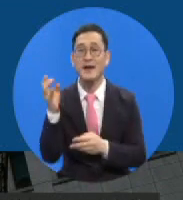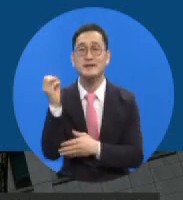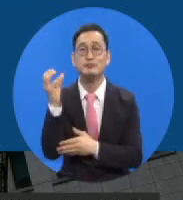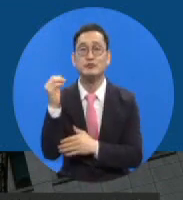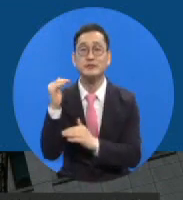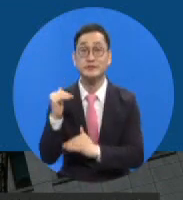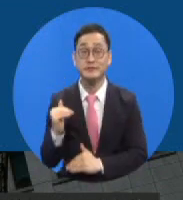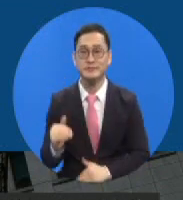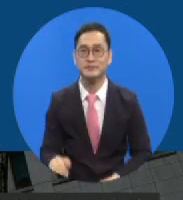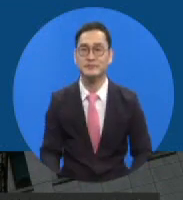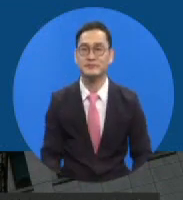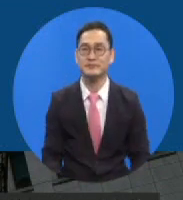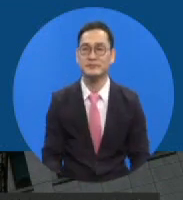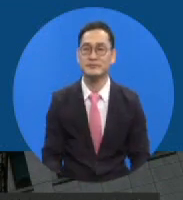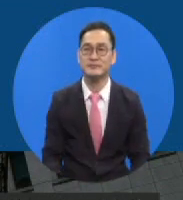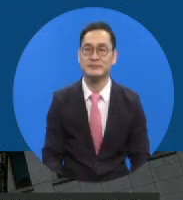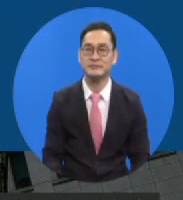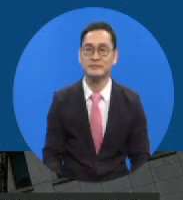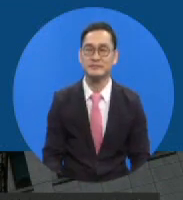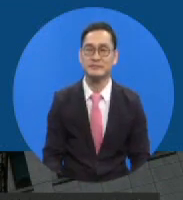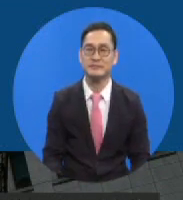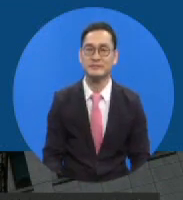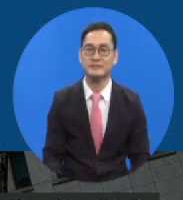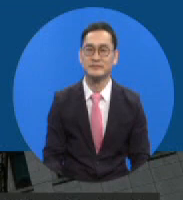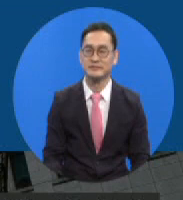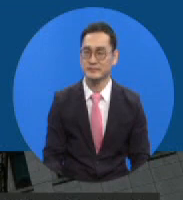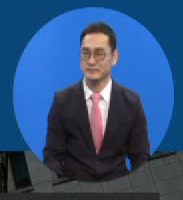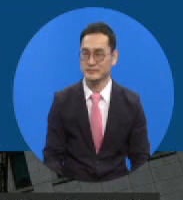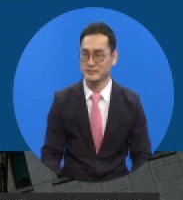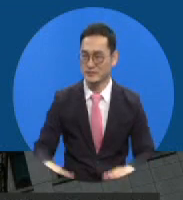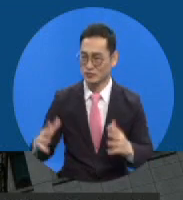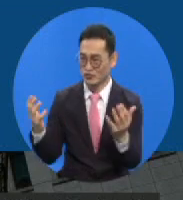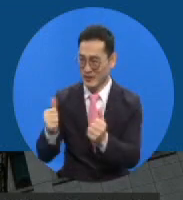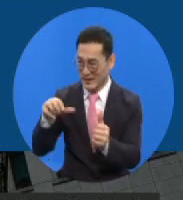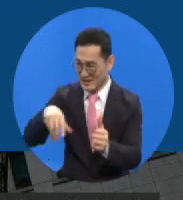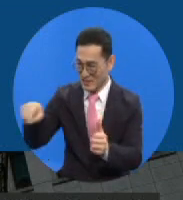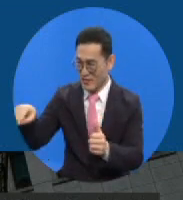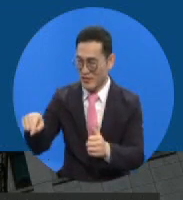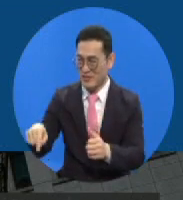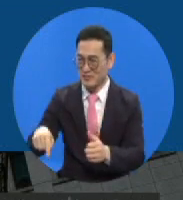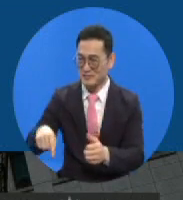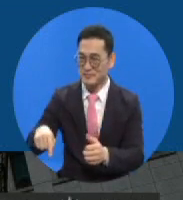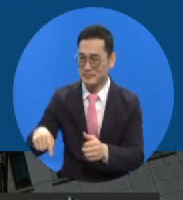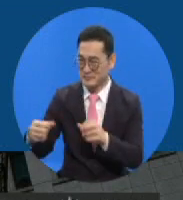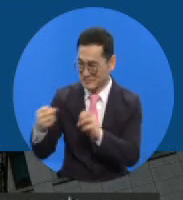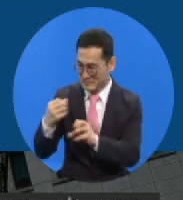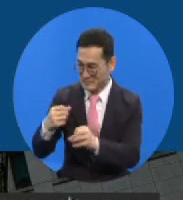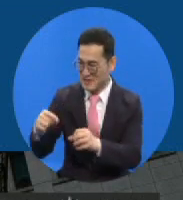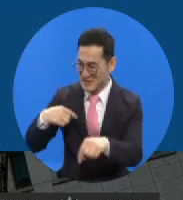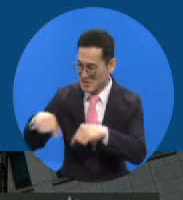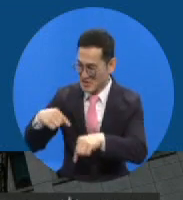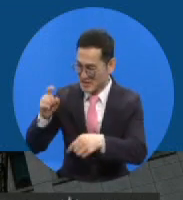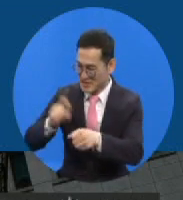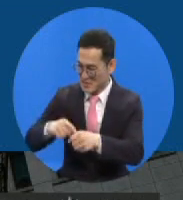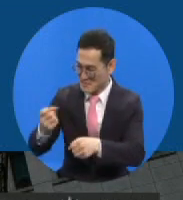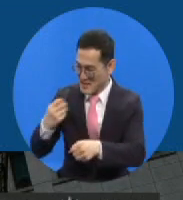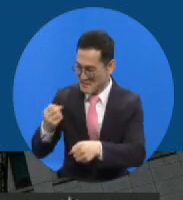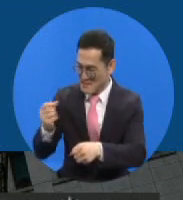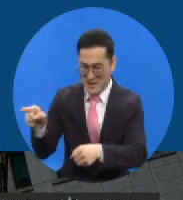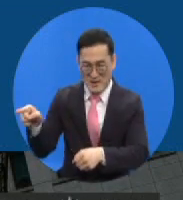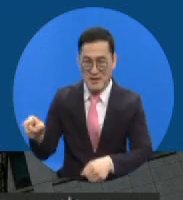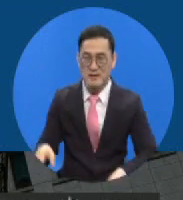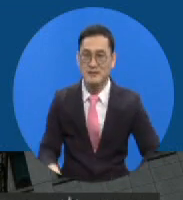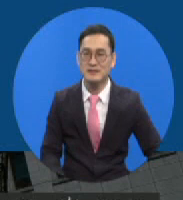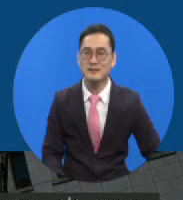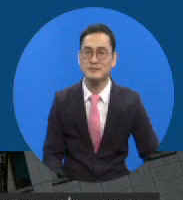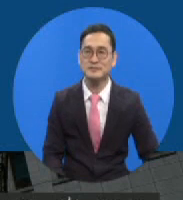일면 제목에서 국감 정치를 하고 있다라는 지적을 했는데요. 그 인터뷰 내용도 이렇습니다.